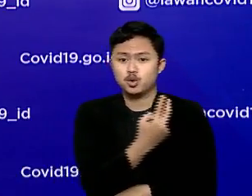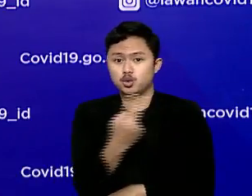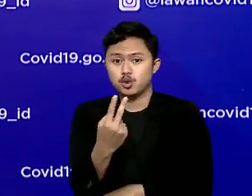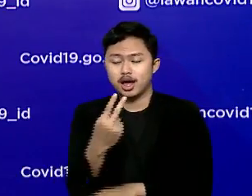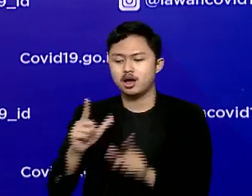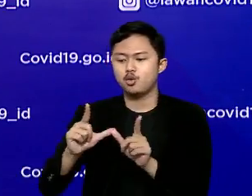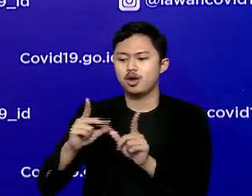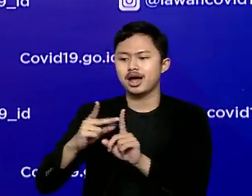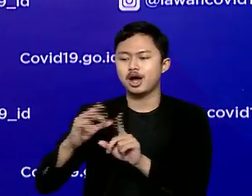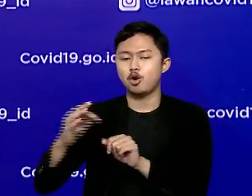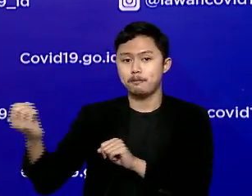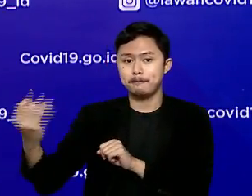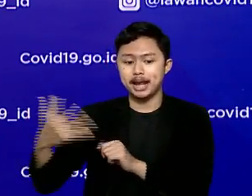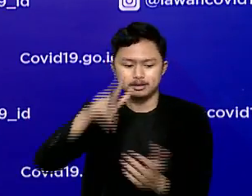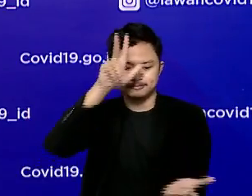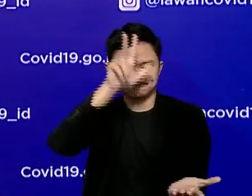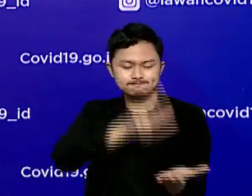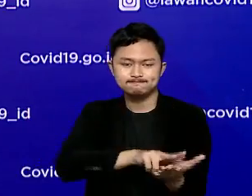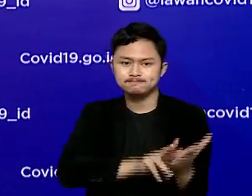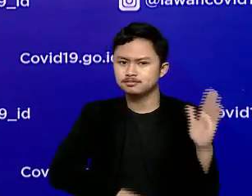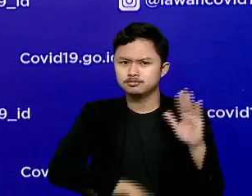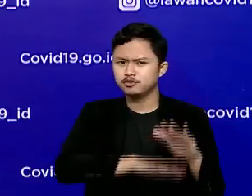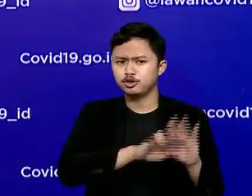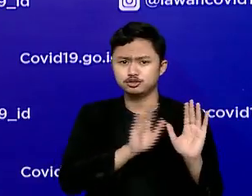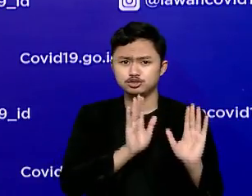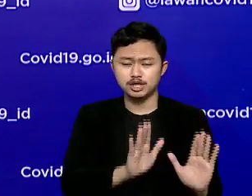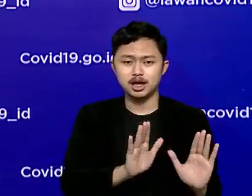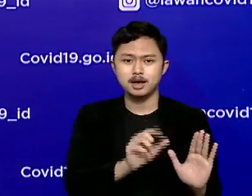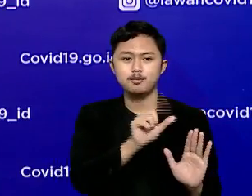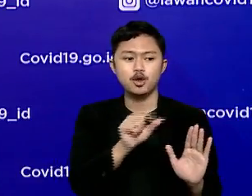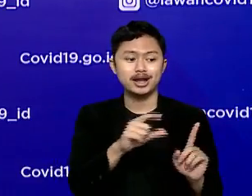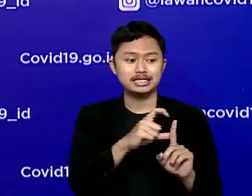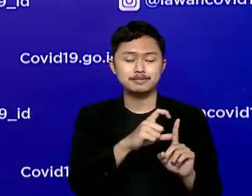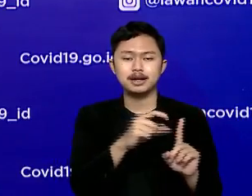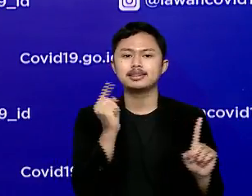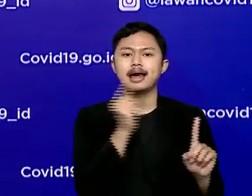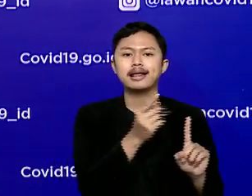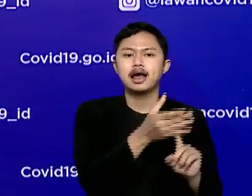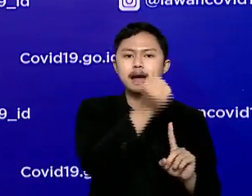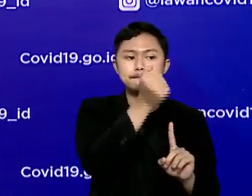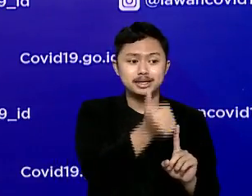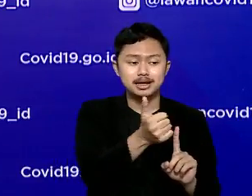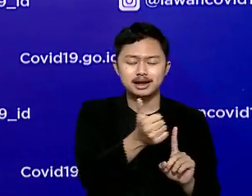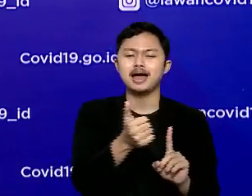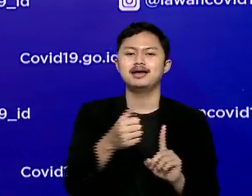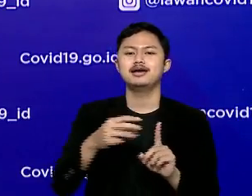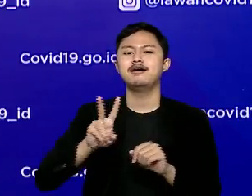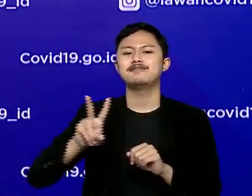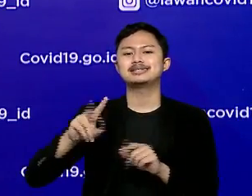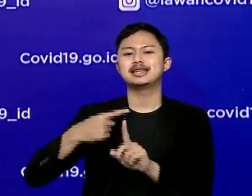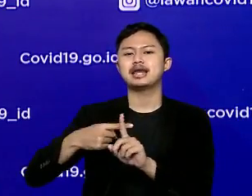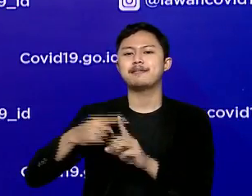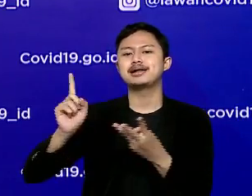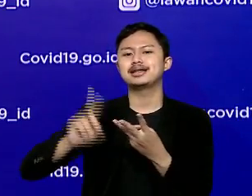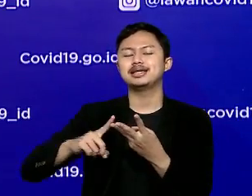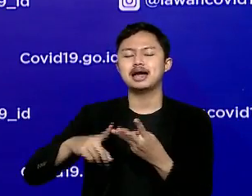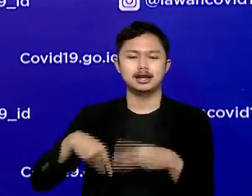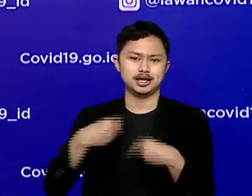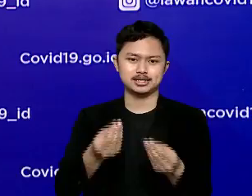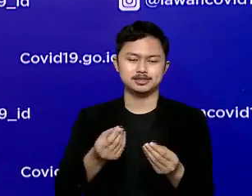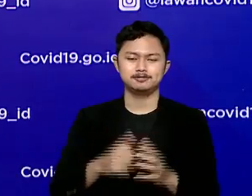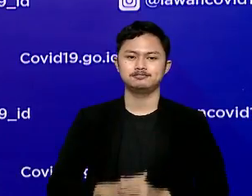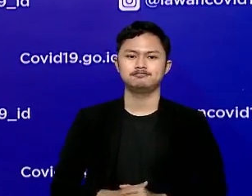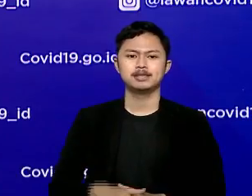oleh WHO telah dipenuhi oleh Indonesia pada bulan Desember ini. Saat ini, pemerintah